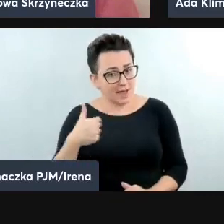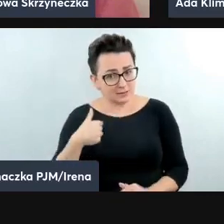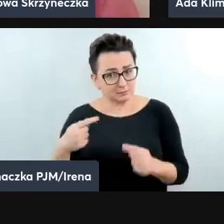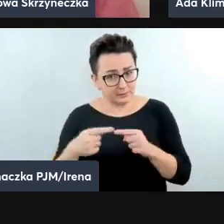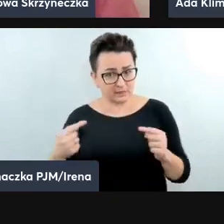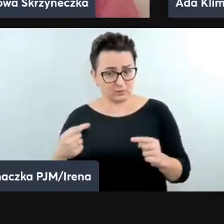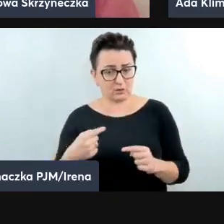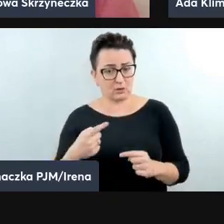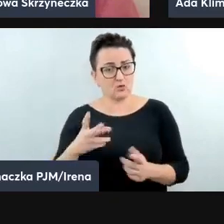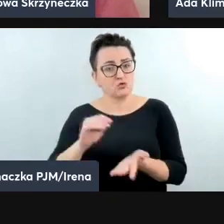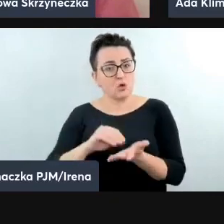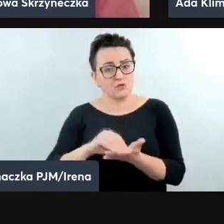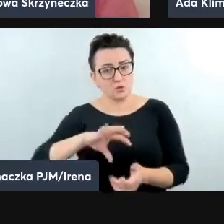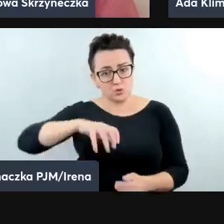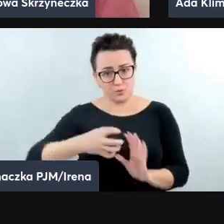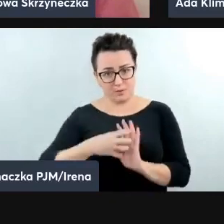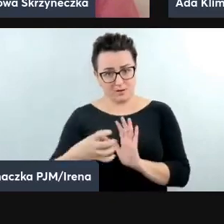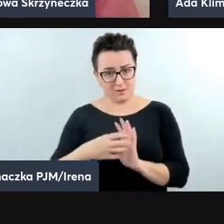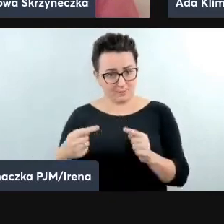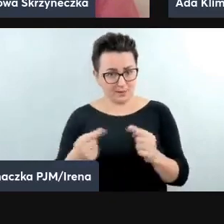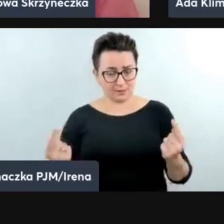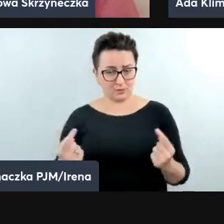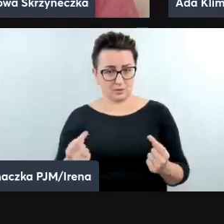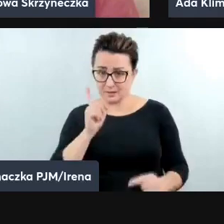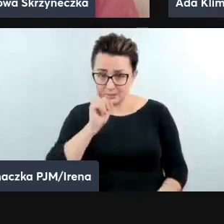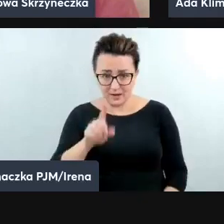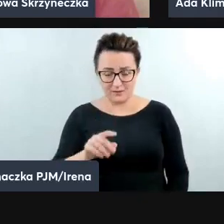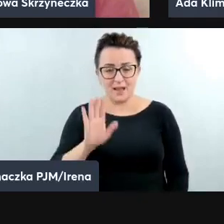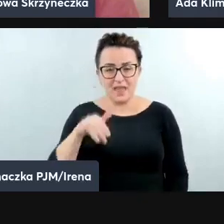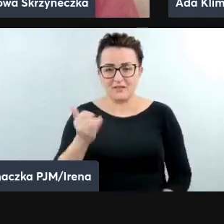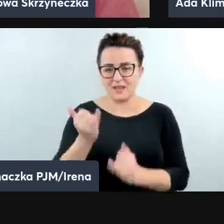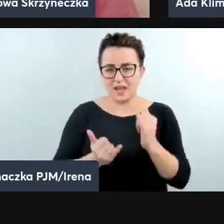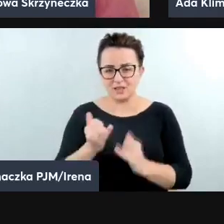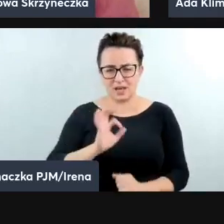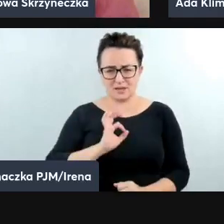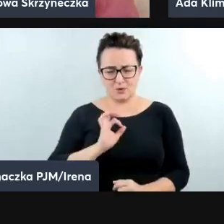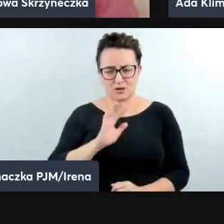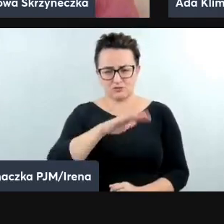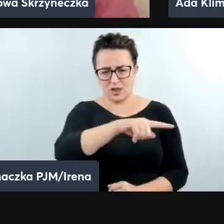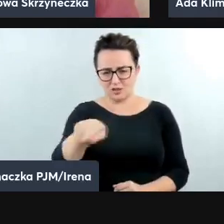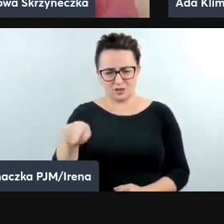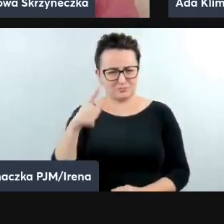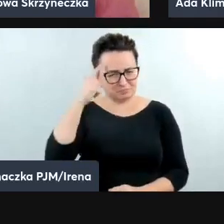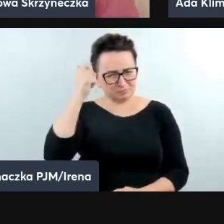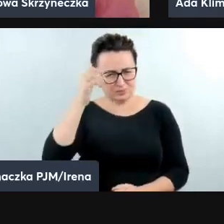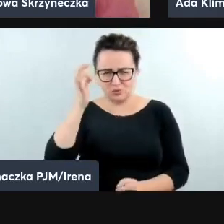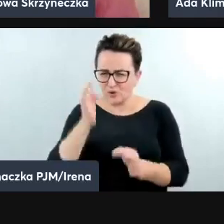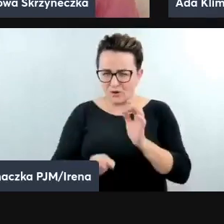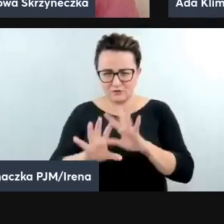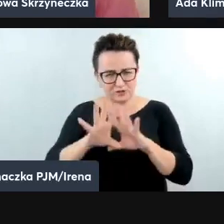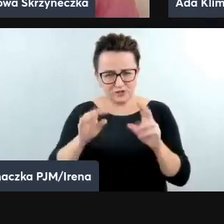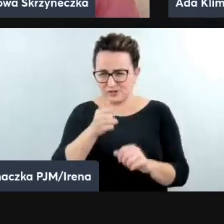czasami myślę, nawet jak te moje dzieciaki nic nie zapamiętają z tego, co ja mówię, nie, żadnych konkretów, to wyjdą po iluś tam